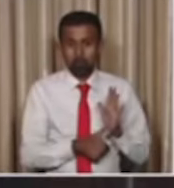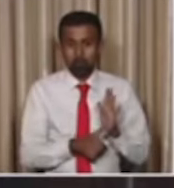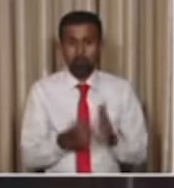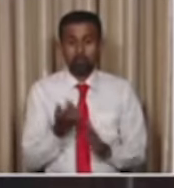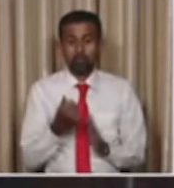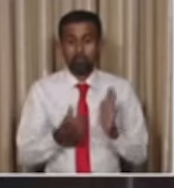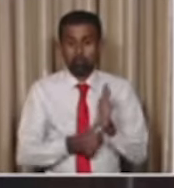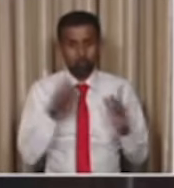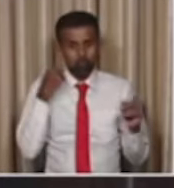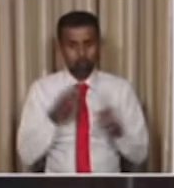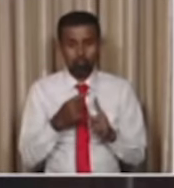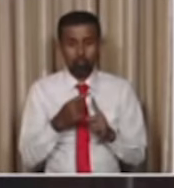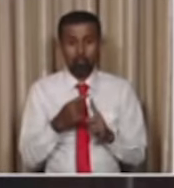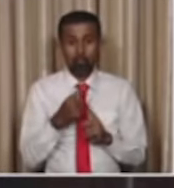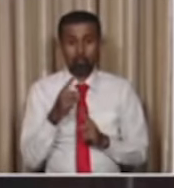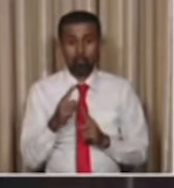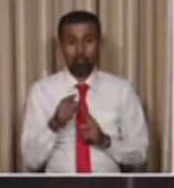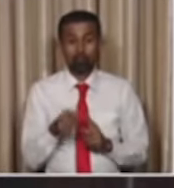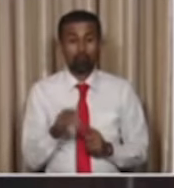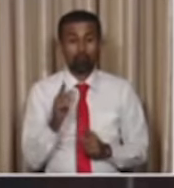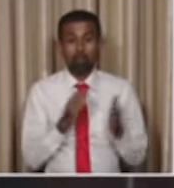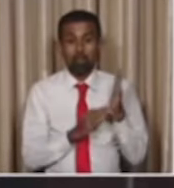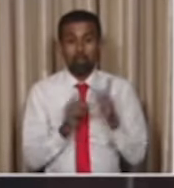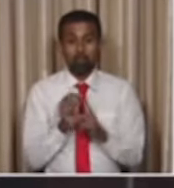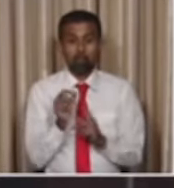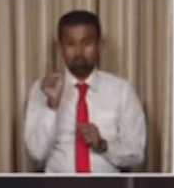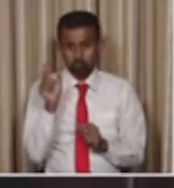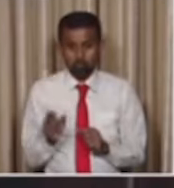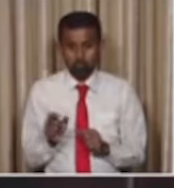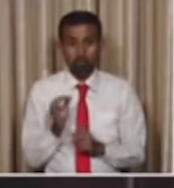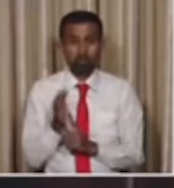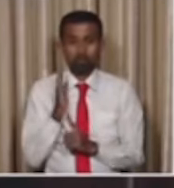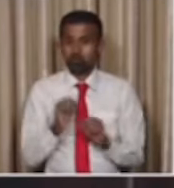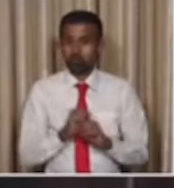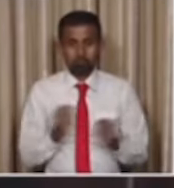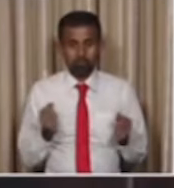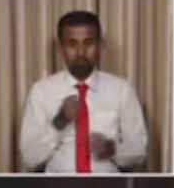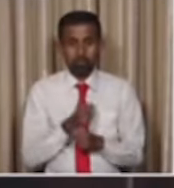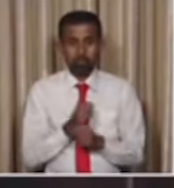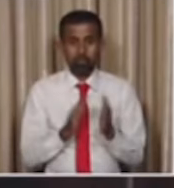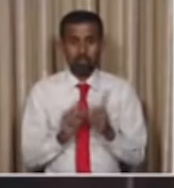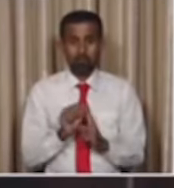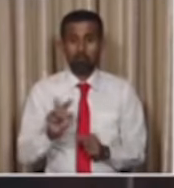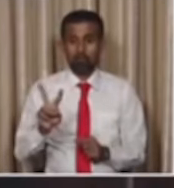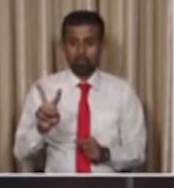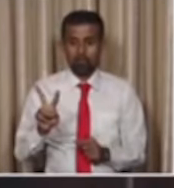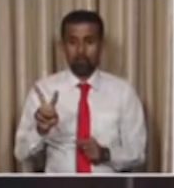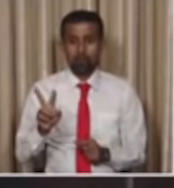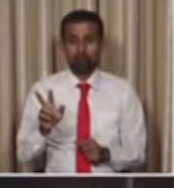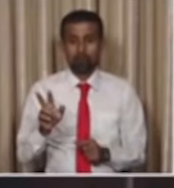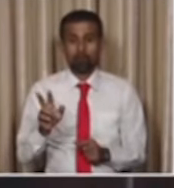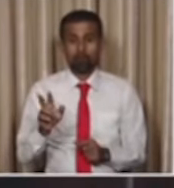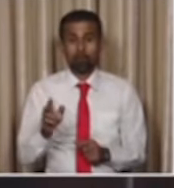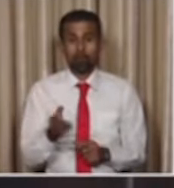මුදල් පනතක් සම්බන්ධ කාරණාවේදී අදාළ විෂයවාර ඇමතිවරයා ජනාධිපතිවරයා නැත්නම් රාජ්‍ය ඇමතිවරු දෙකක් ඉන්නවා.